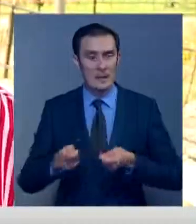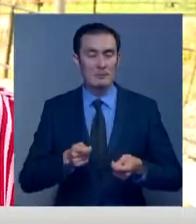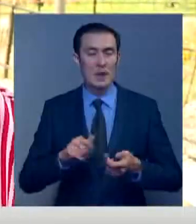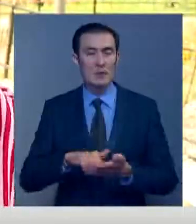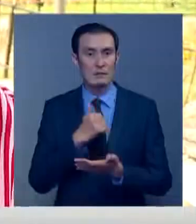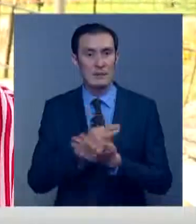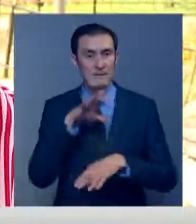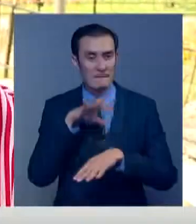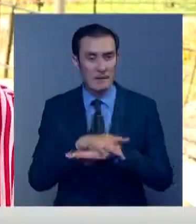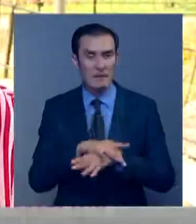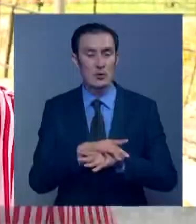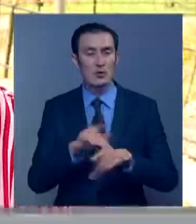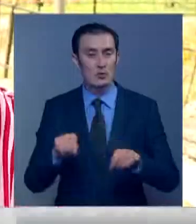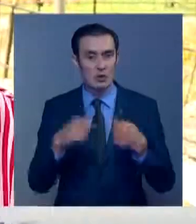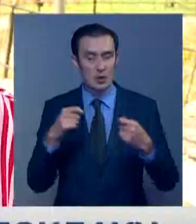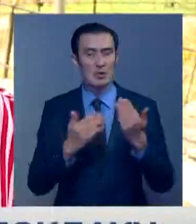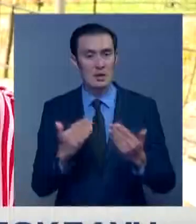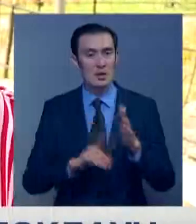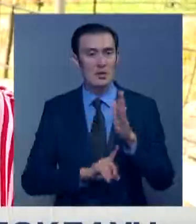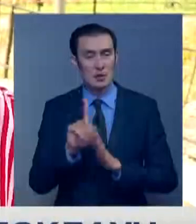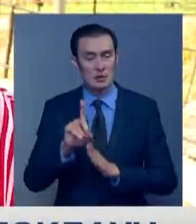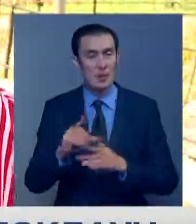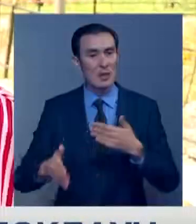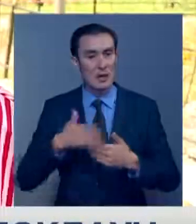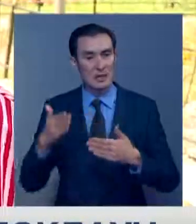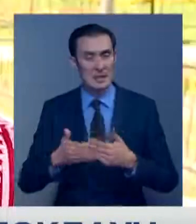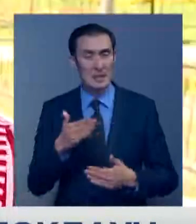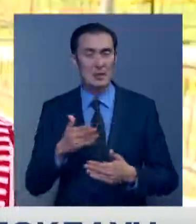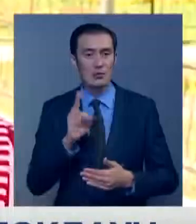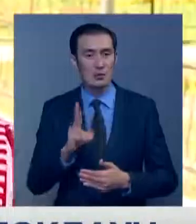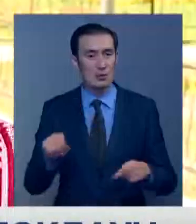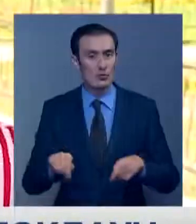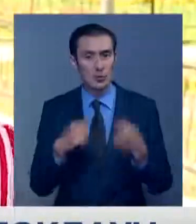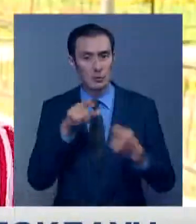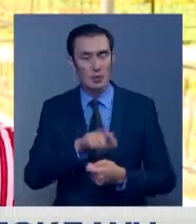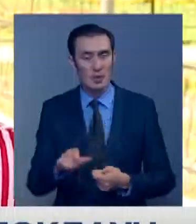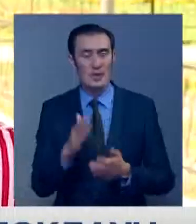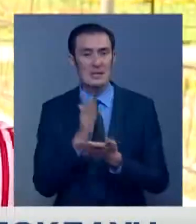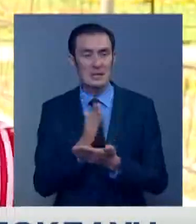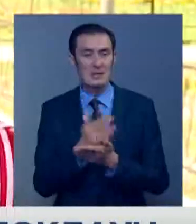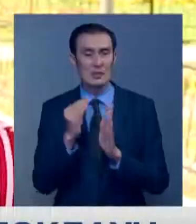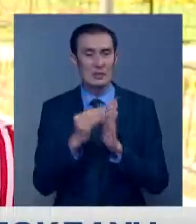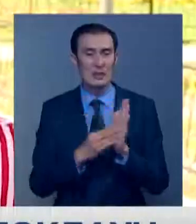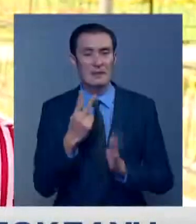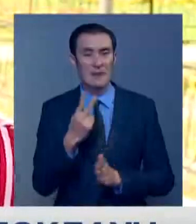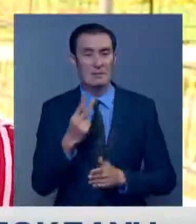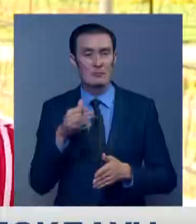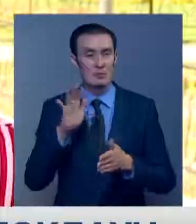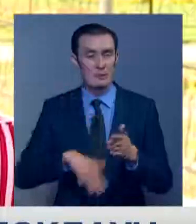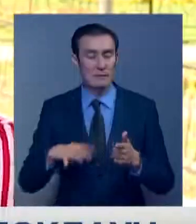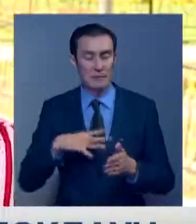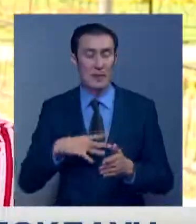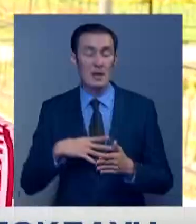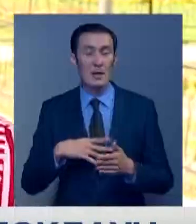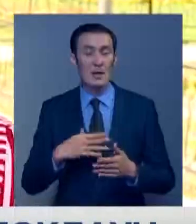основании фактов нарушения начата работа по применению мер наказания к злостным нарушителям. На сегодняшний день составлено 2 протокола. На сумму 30 МРП